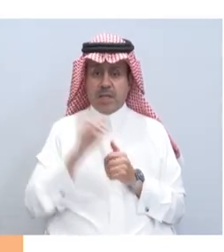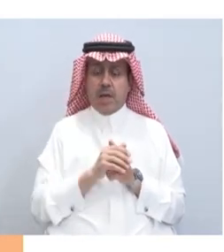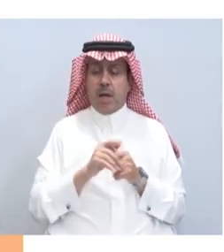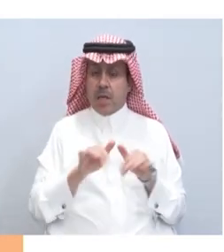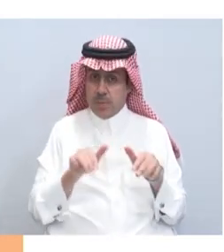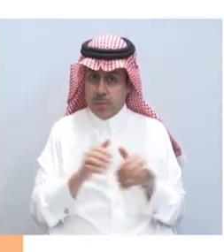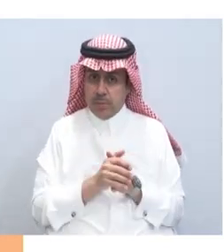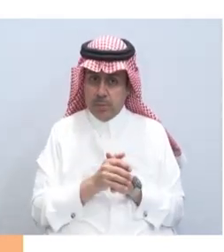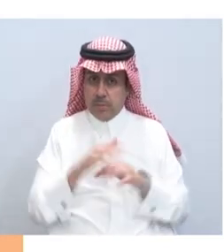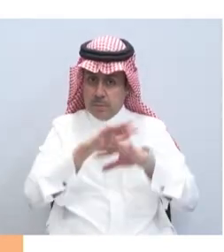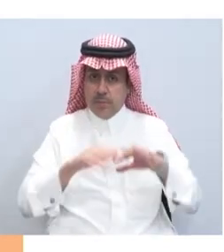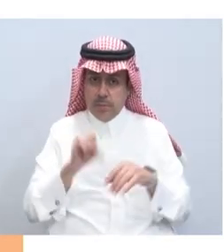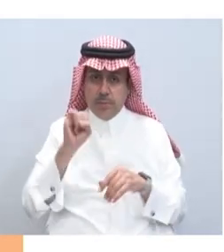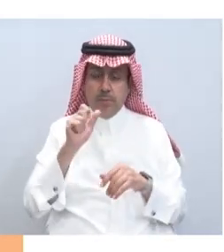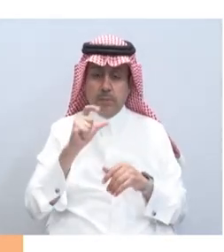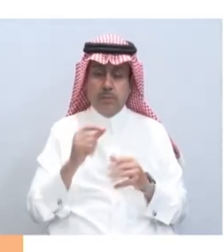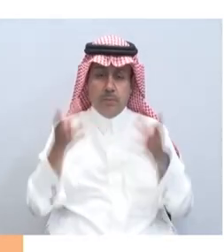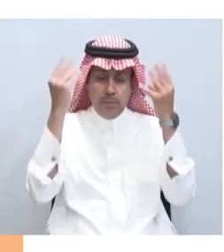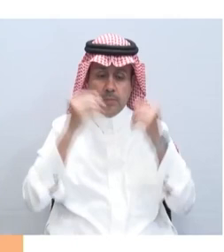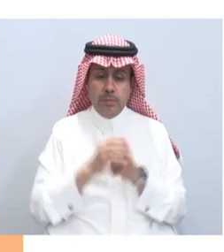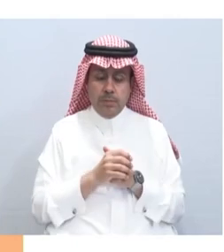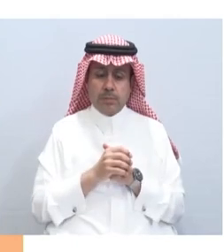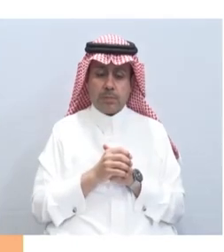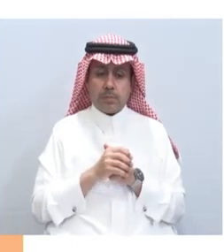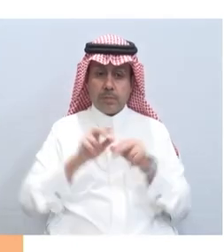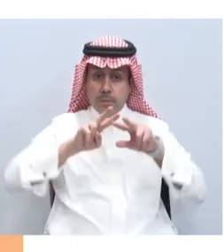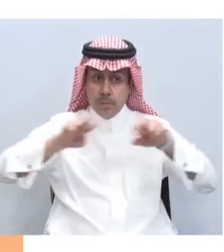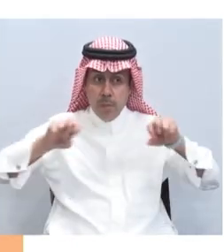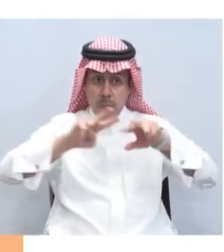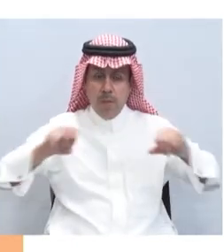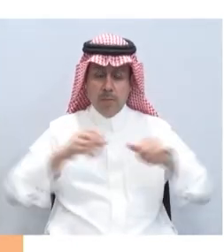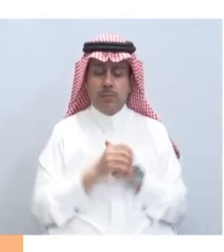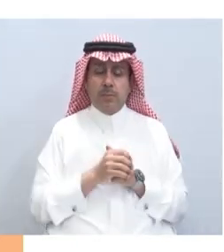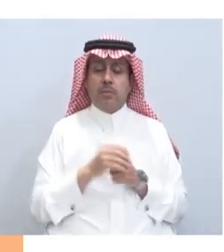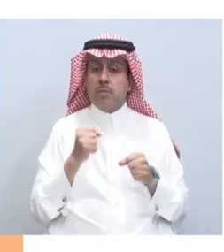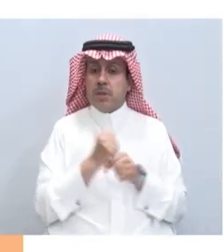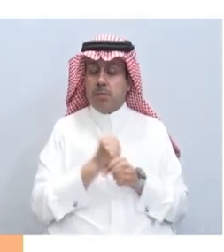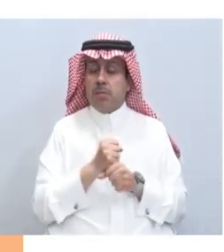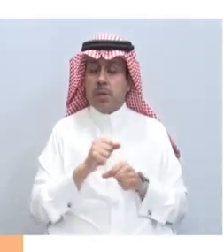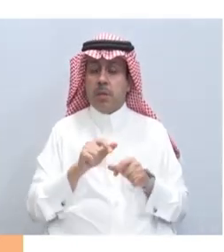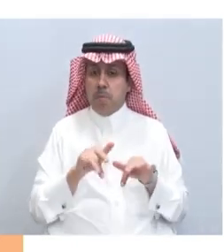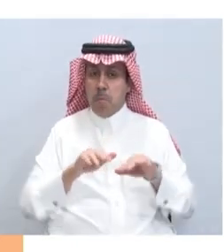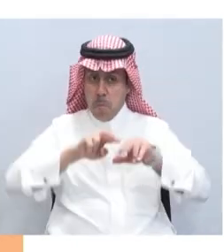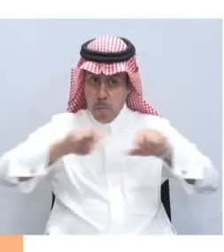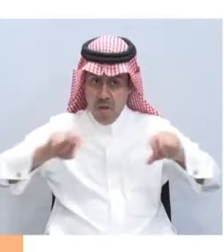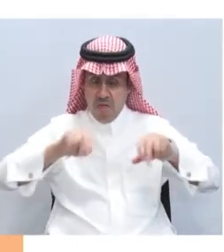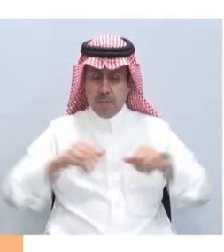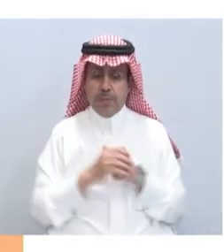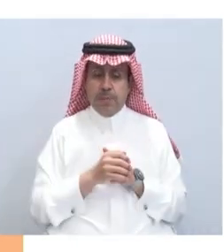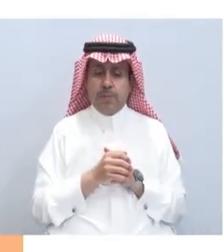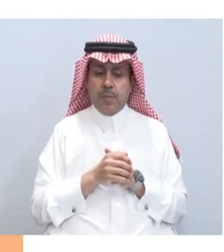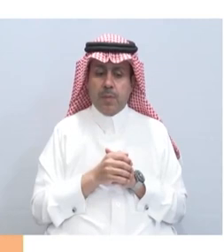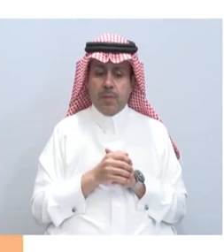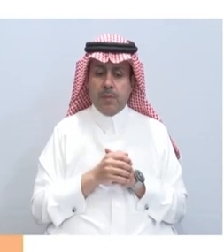الالي في فرسه مصادر المعلومات ايضا عمليات ماذا عمليات البحث باستخدام ايضا حاسب الالي يمكن المستفيد